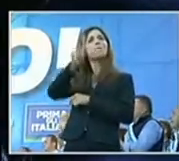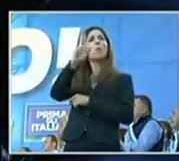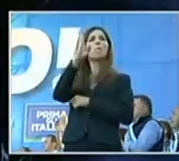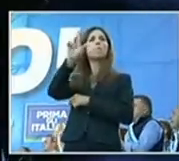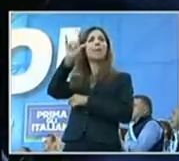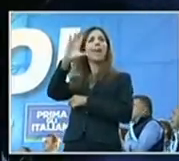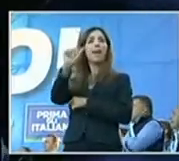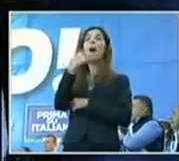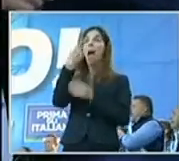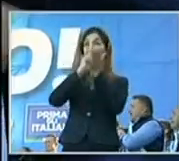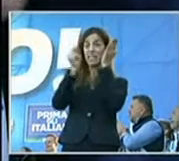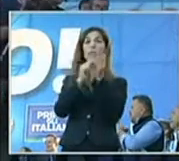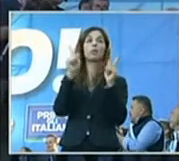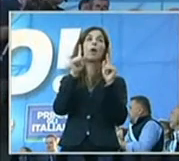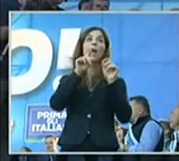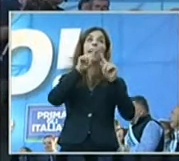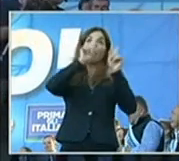incidenti.